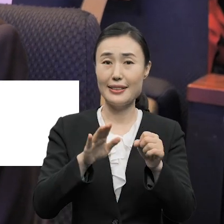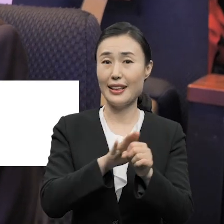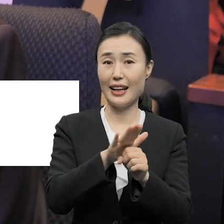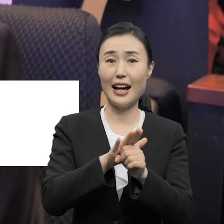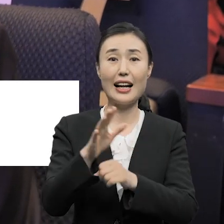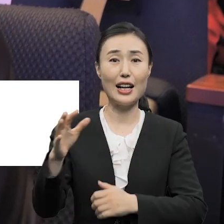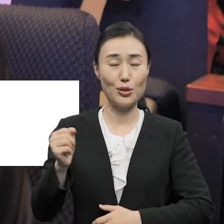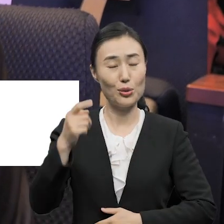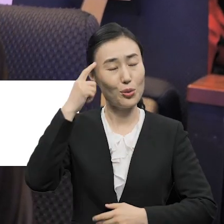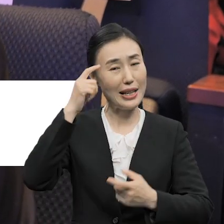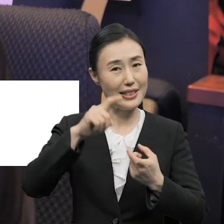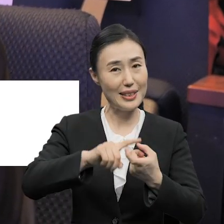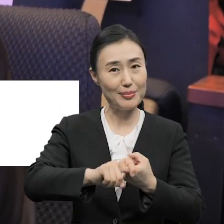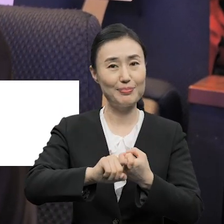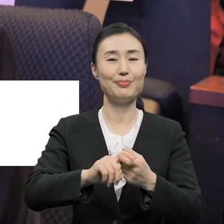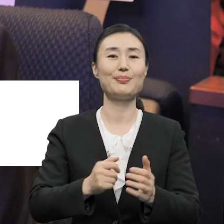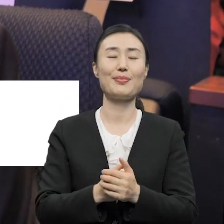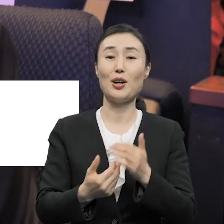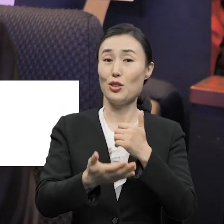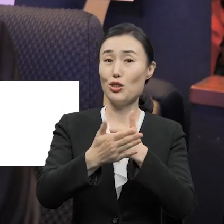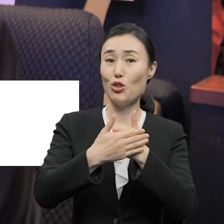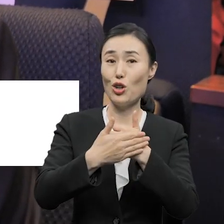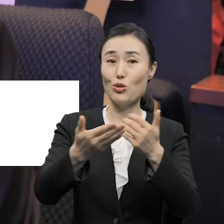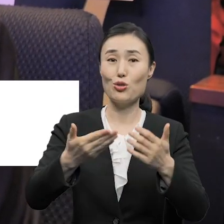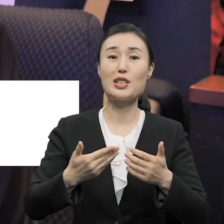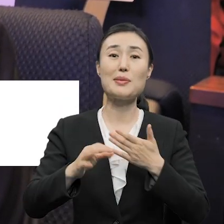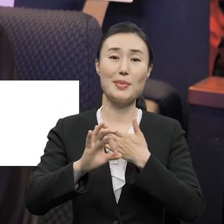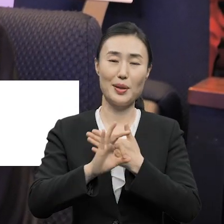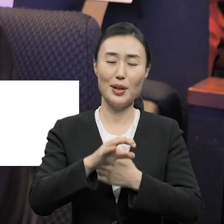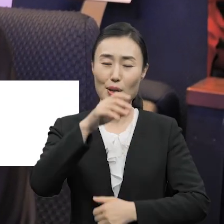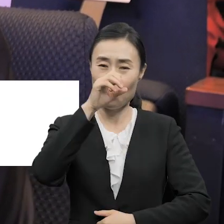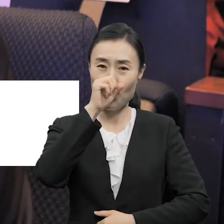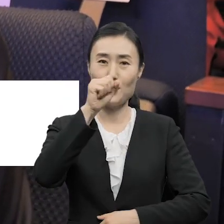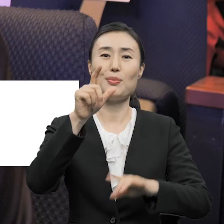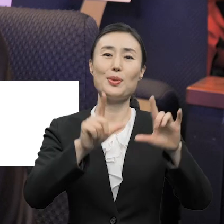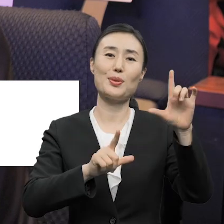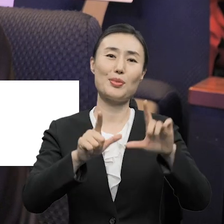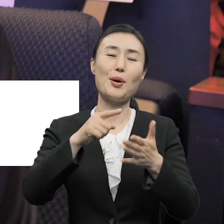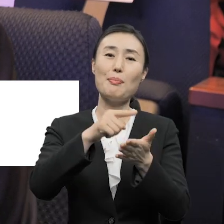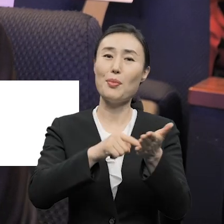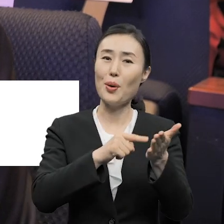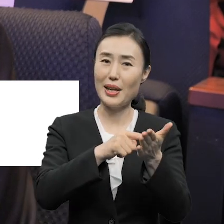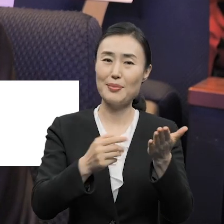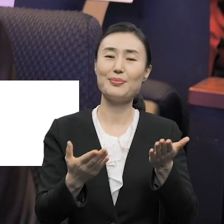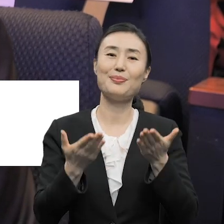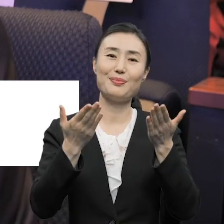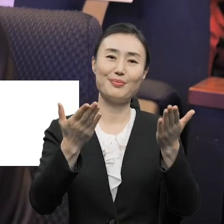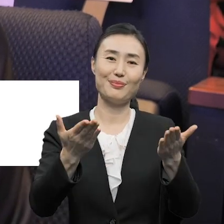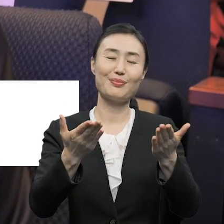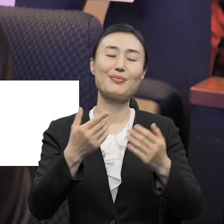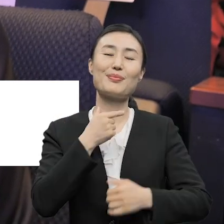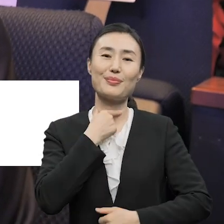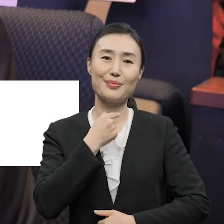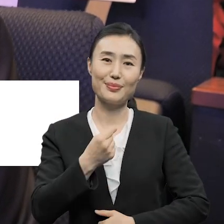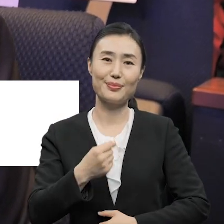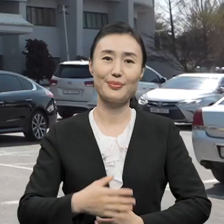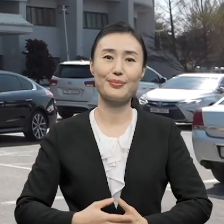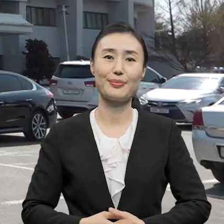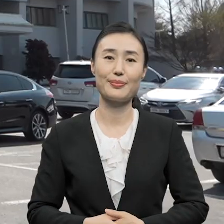애정으로 관심과 응원을 보내주신다면 좋은 모습으로 반드시 보답을 드리고자 합니다.